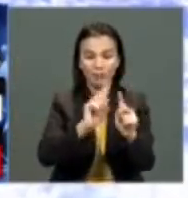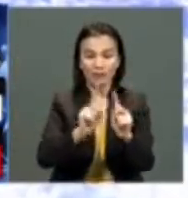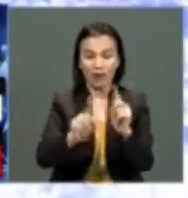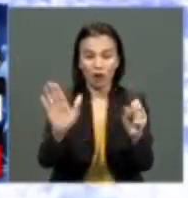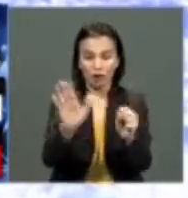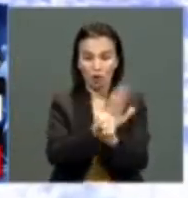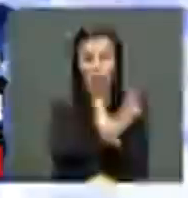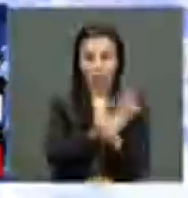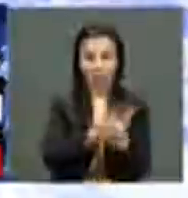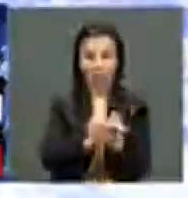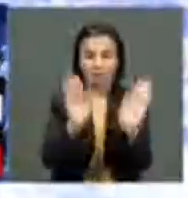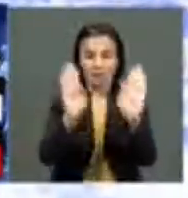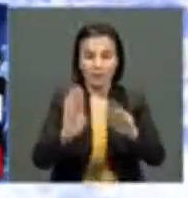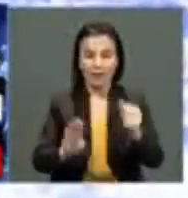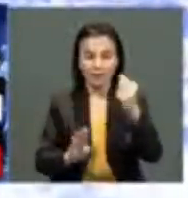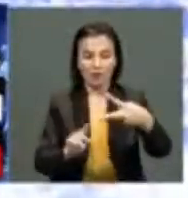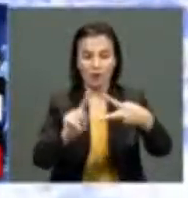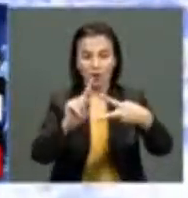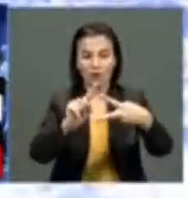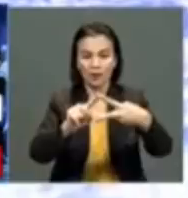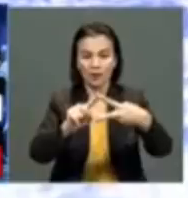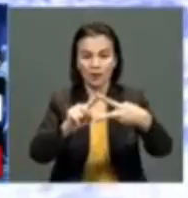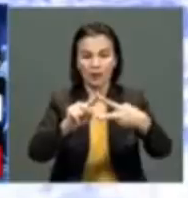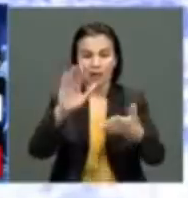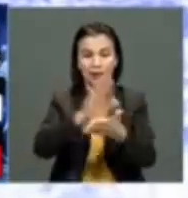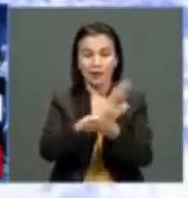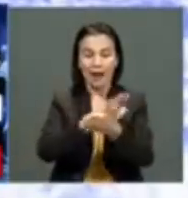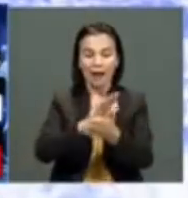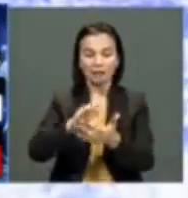คนครับแล้วก็เข้ามาโดยมีเอกสารครบถ้วนพร้อมกับระบบรายงานระหว่างทางการไทยคือมี2แบบครับแบบที่ 1